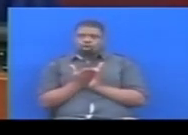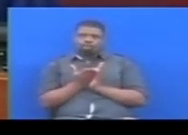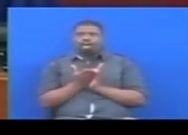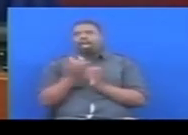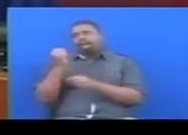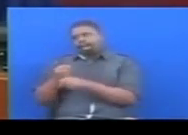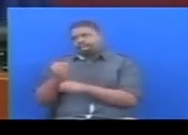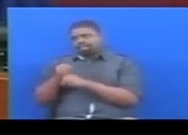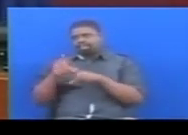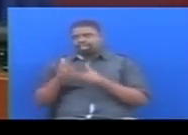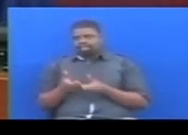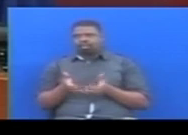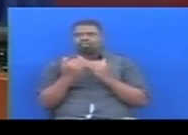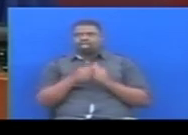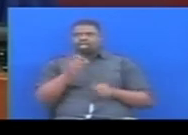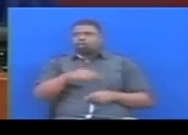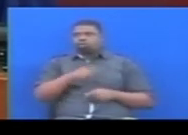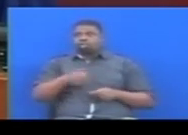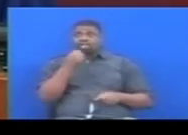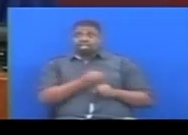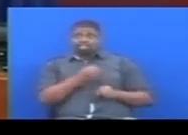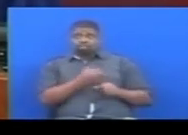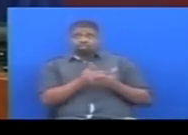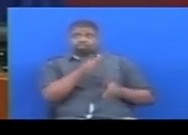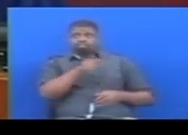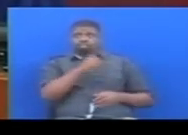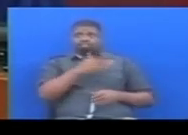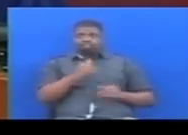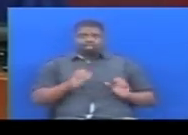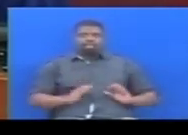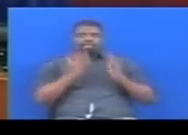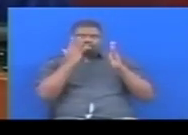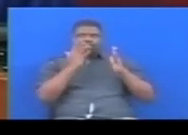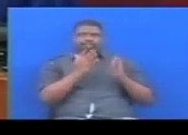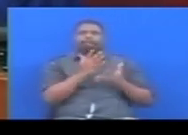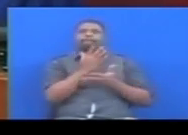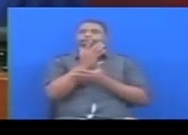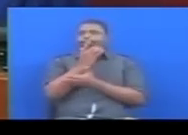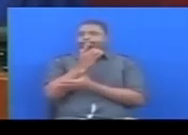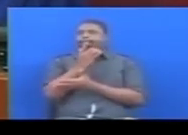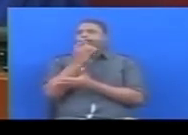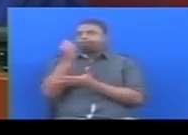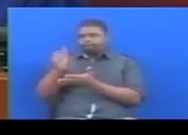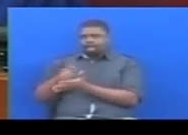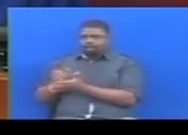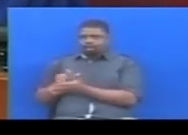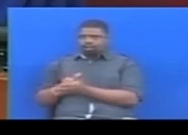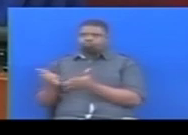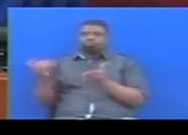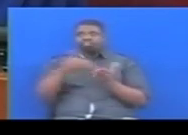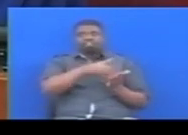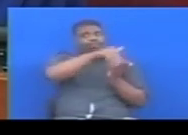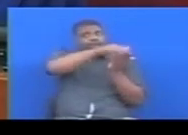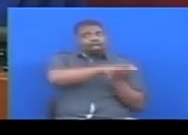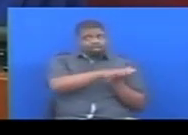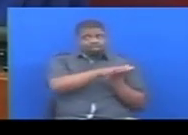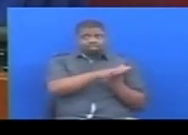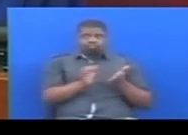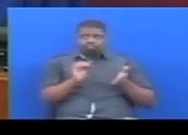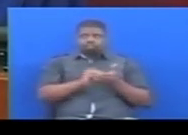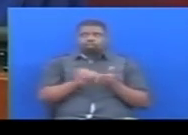Mzanzibari anayeishi bara. Lakini nadhani mtalimaliza vizuri ili liende sawa sawa. Tusije tukafikia mahali ambapo